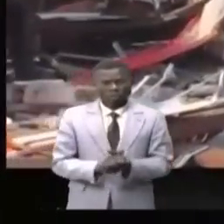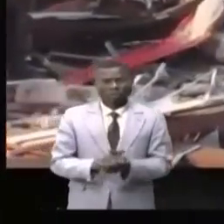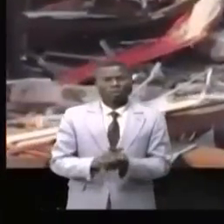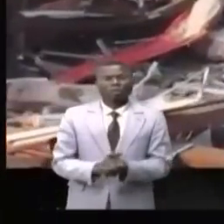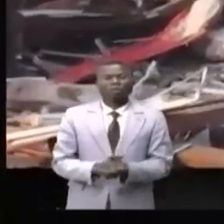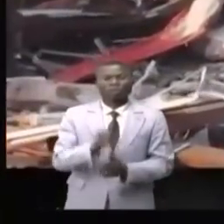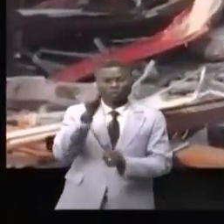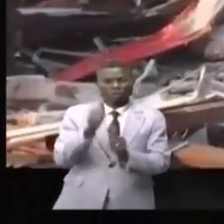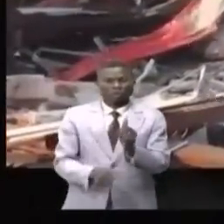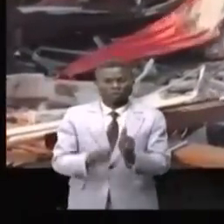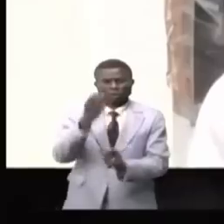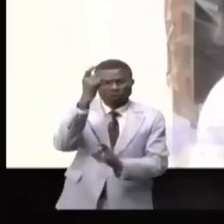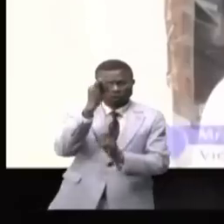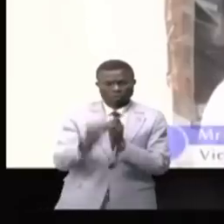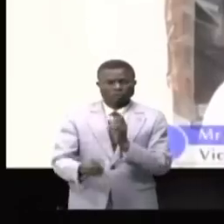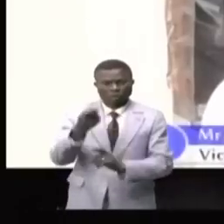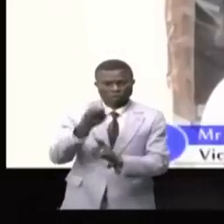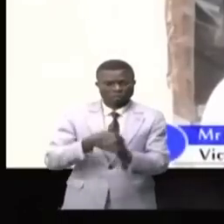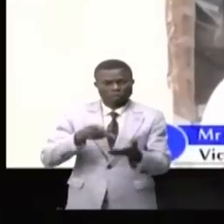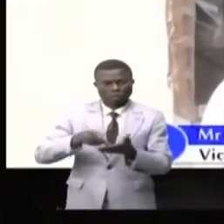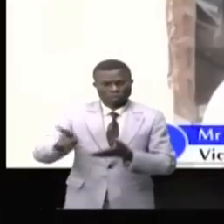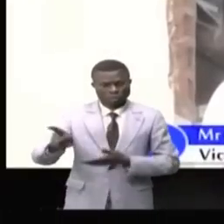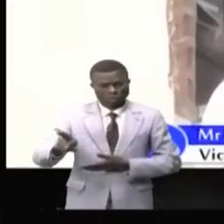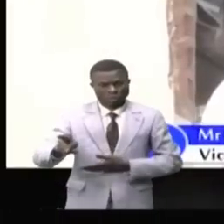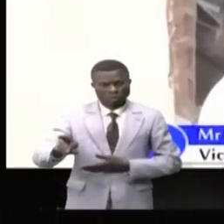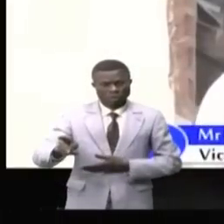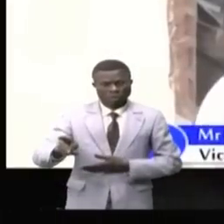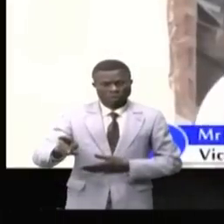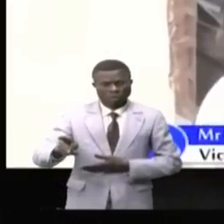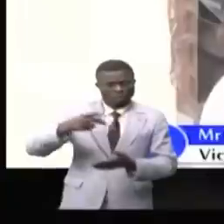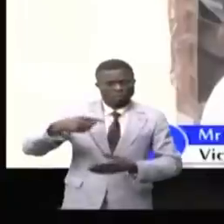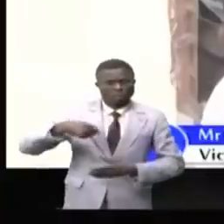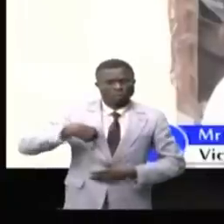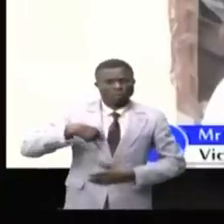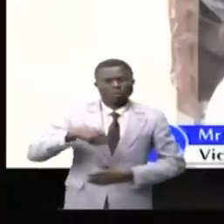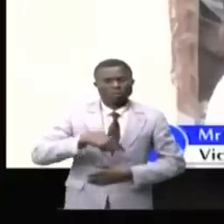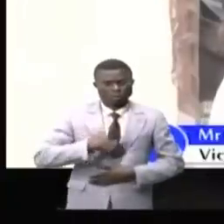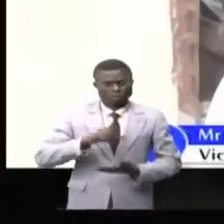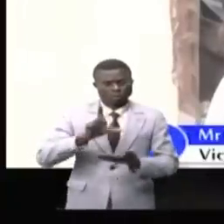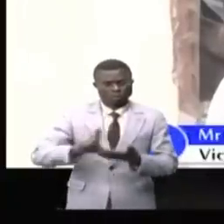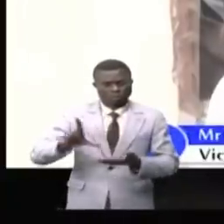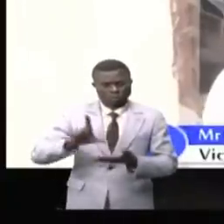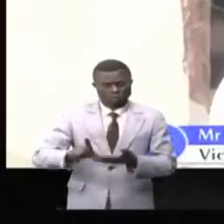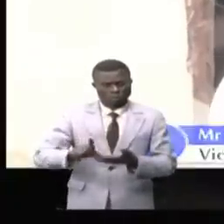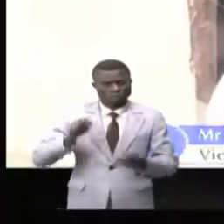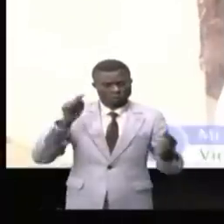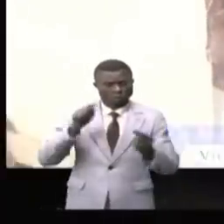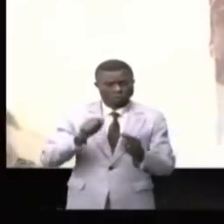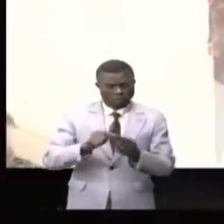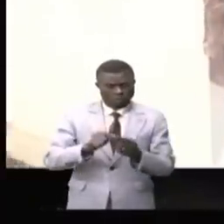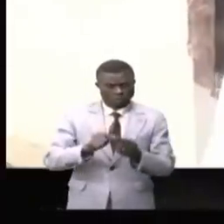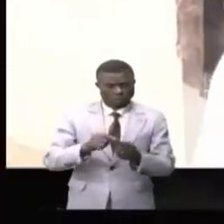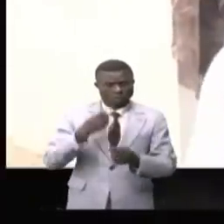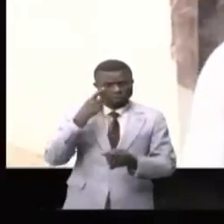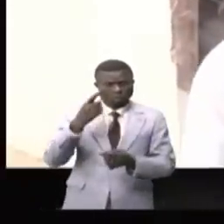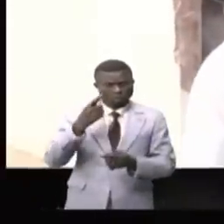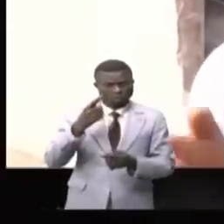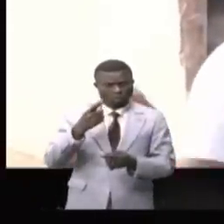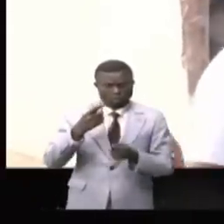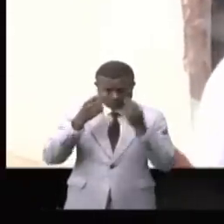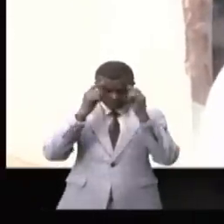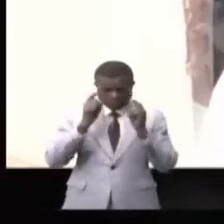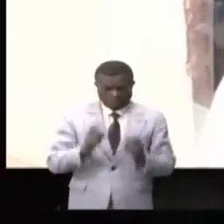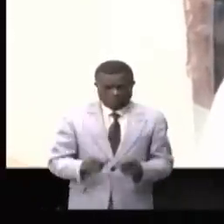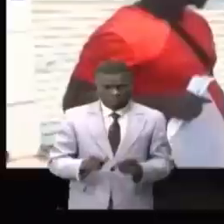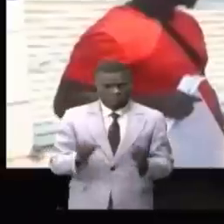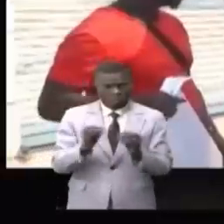du mois, leur payer le loyer jusqu'à ce qu'on va trouver un compromis avec